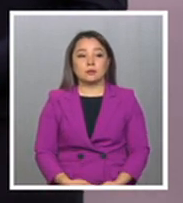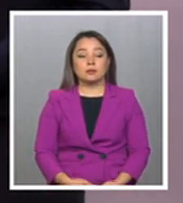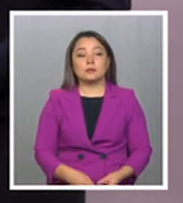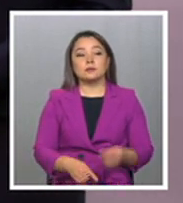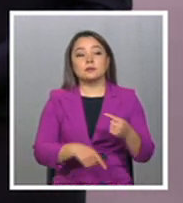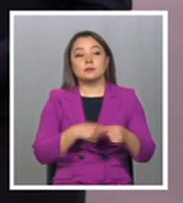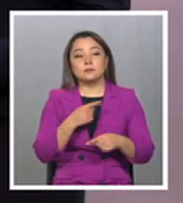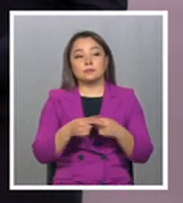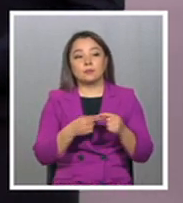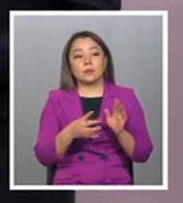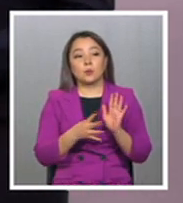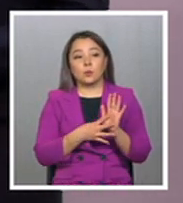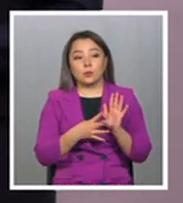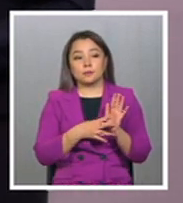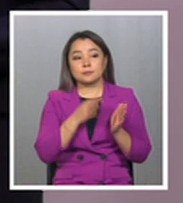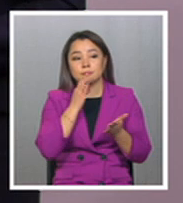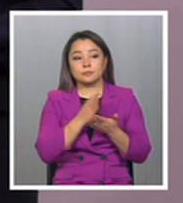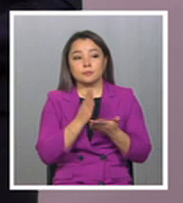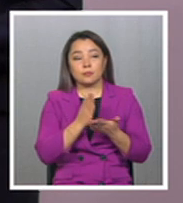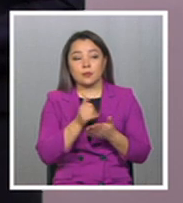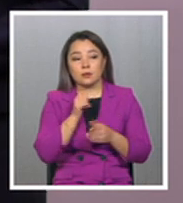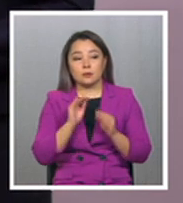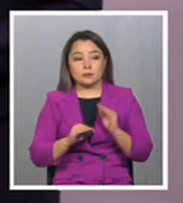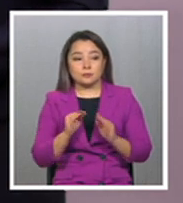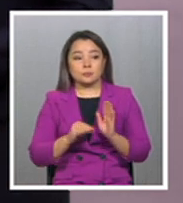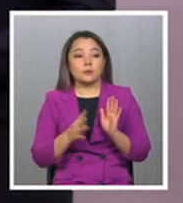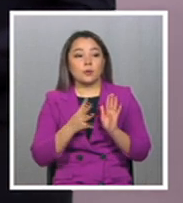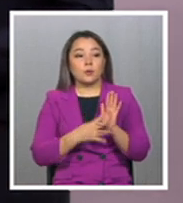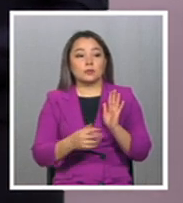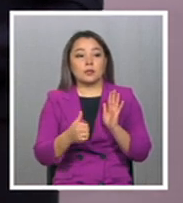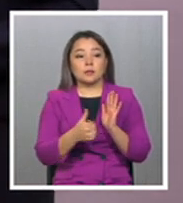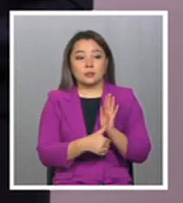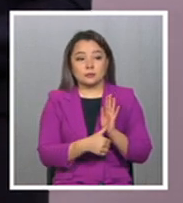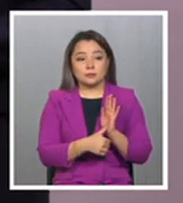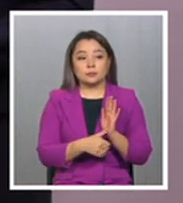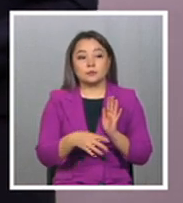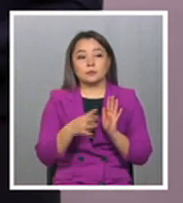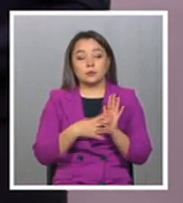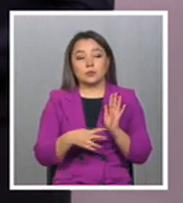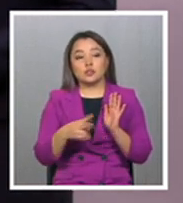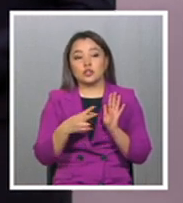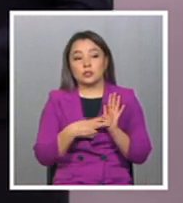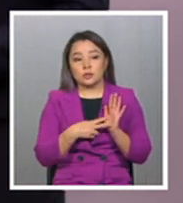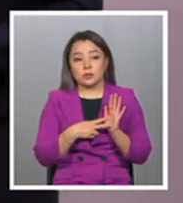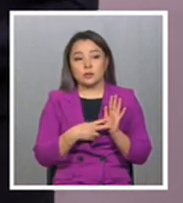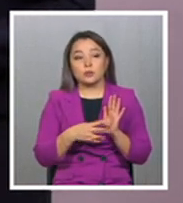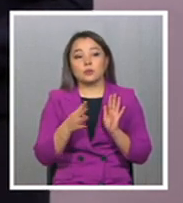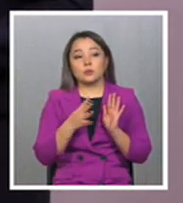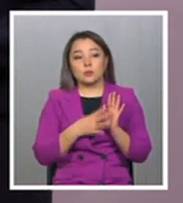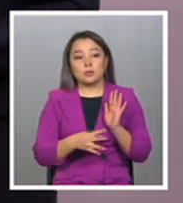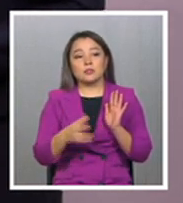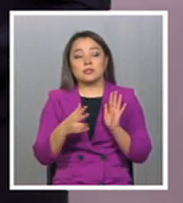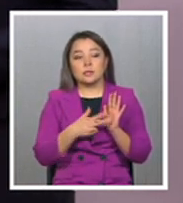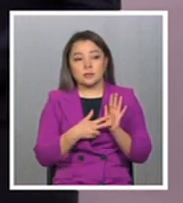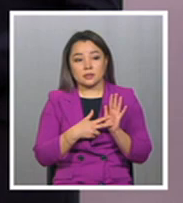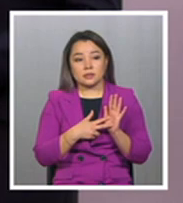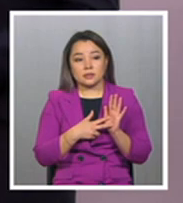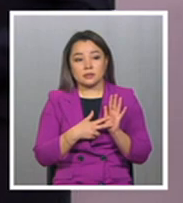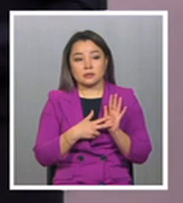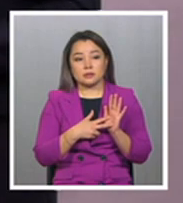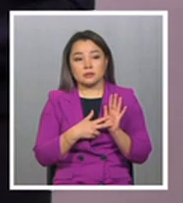Келесі. 9 цифрынан бастап құрастырамыз. 96, 97,